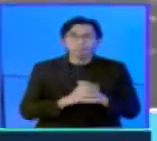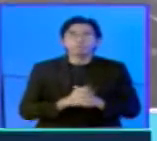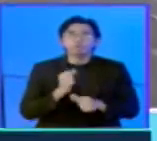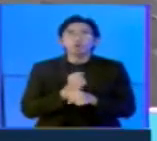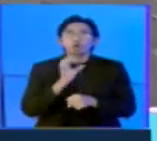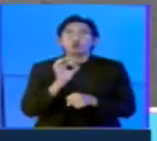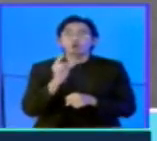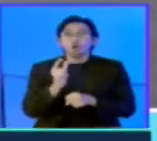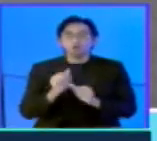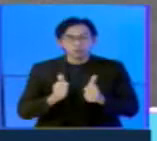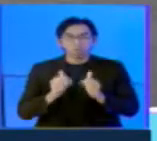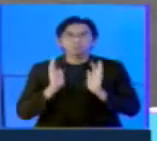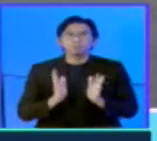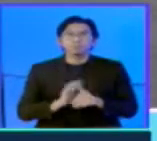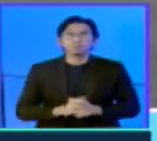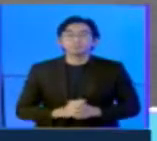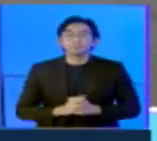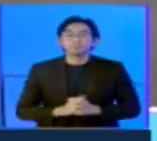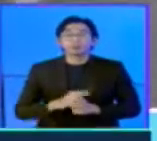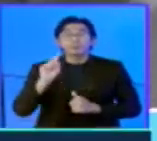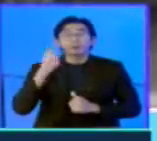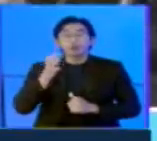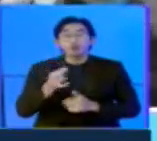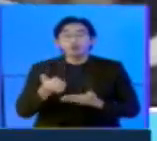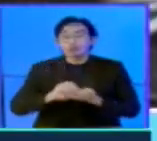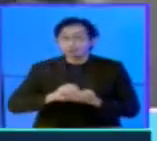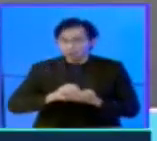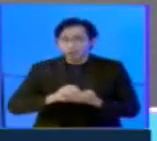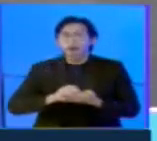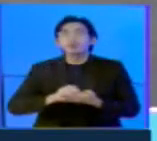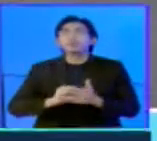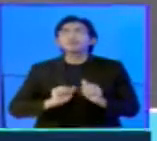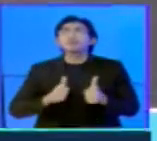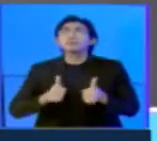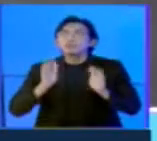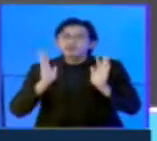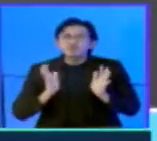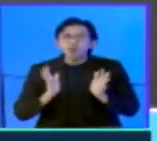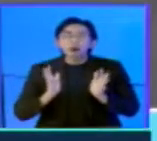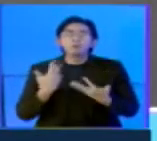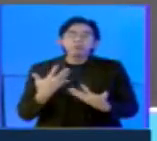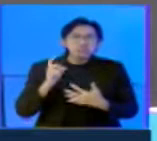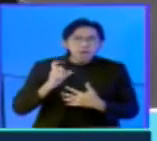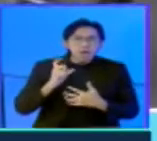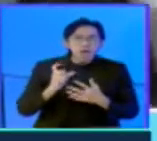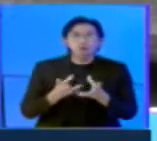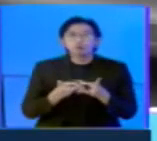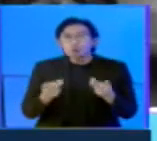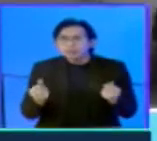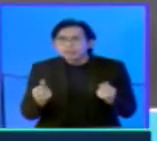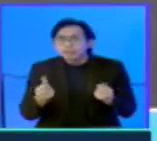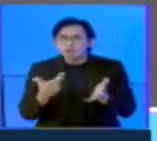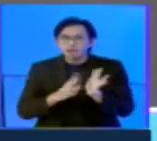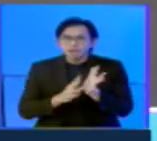siapkan. Artinya pemerintah Kota Tegal sudah mempersiapkan bagaimana skenario-skenario terburuk apabila terjadi ledakan